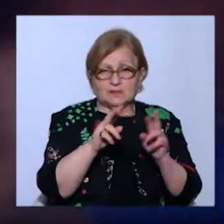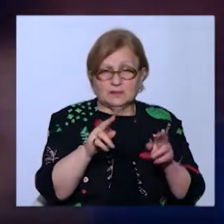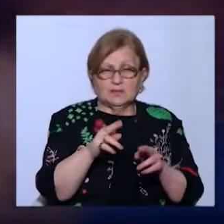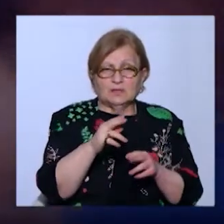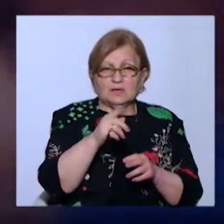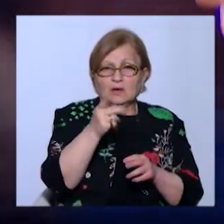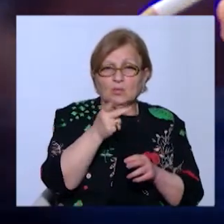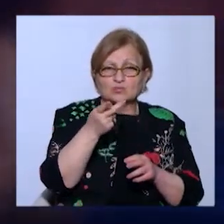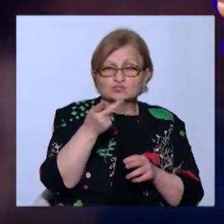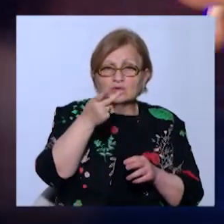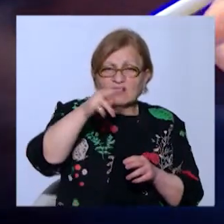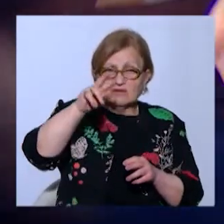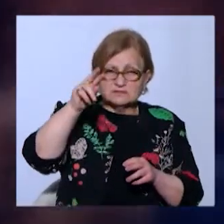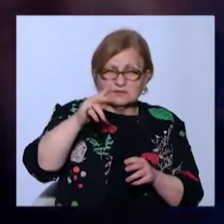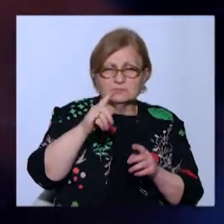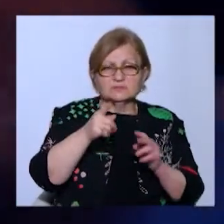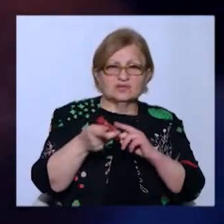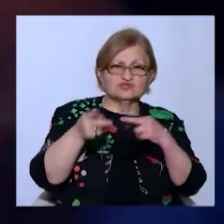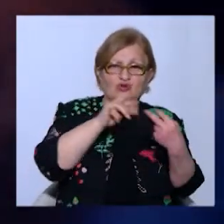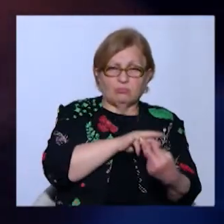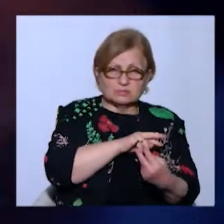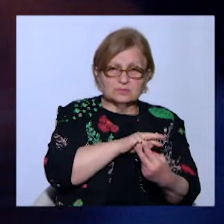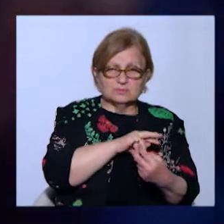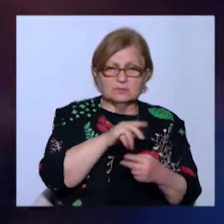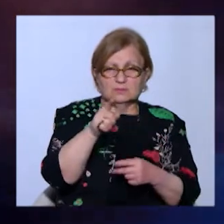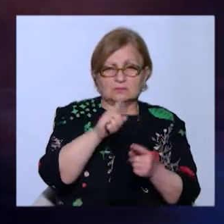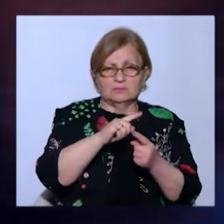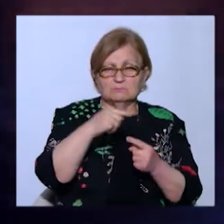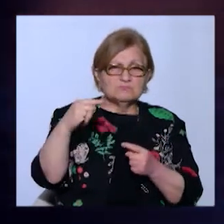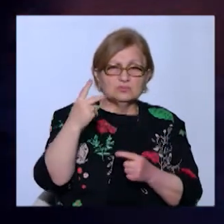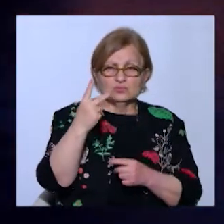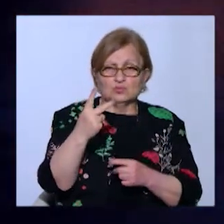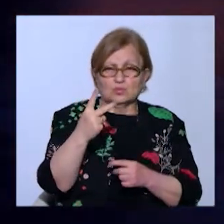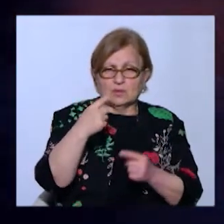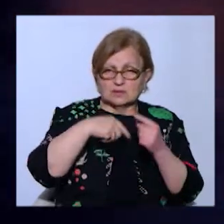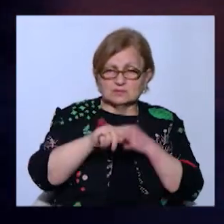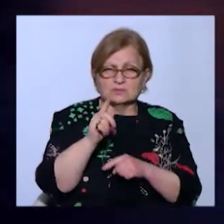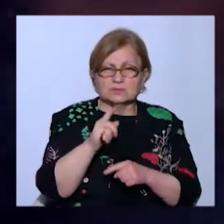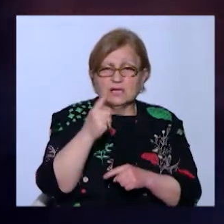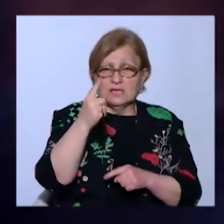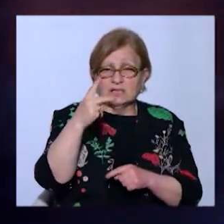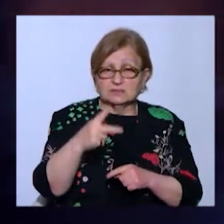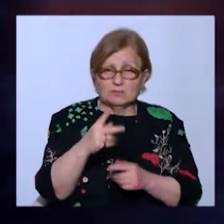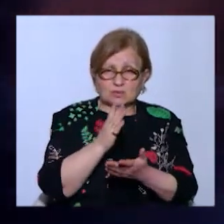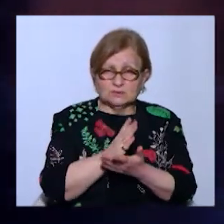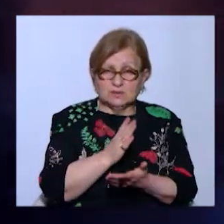აყვანა და თან შებრუნება, ესე იგი უნდა ავიდეს იგი მინუს 2 ხარისხში და რადგან 1 მეორედი